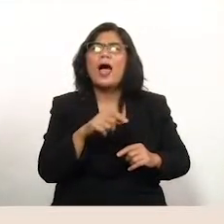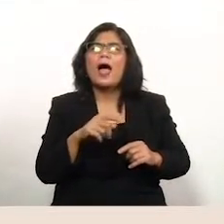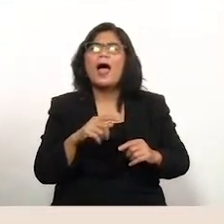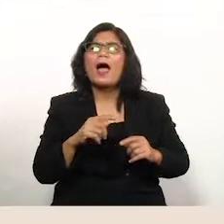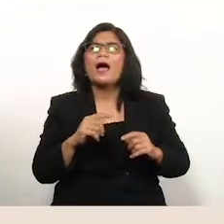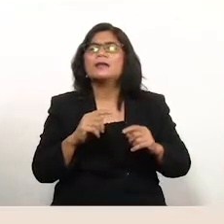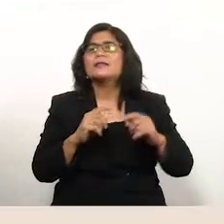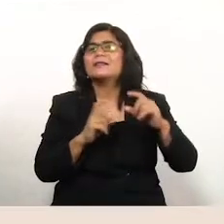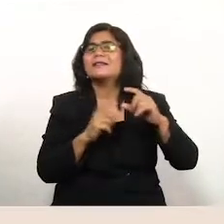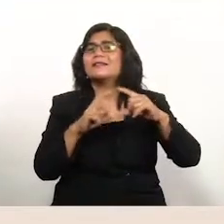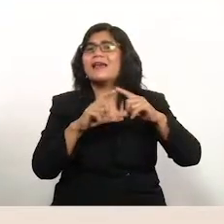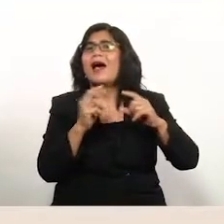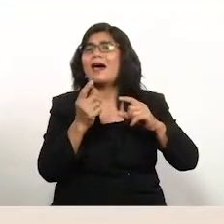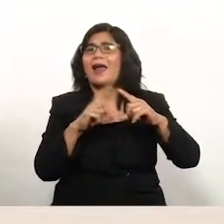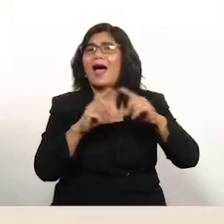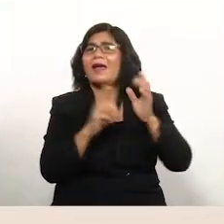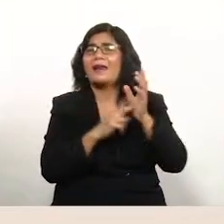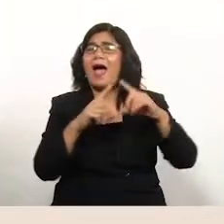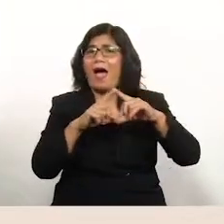kita untuk menjadi berkat